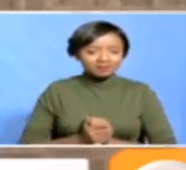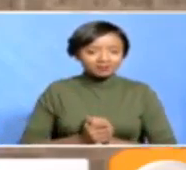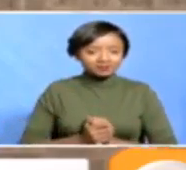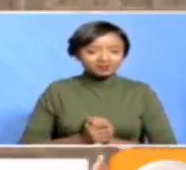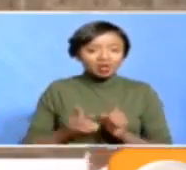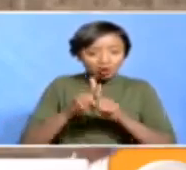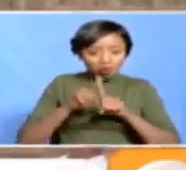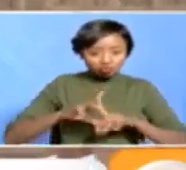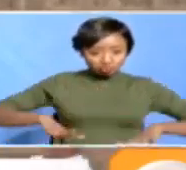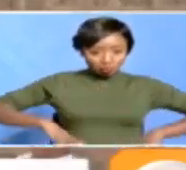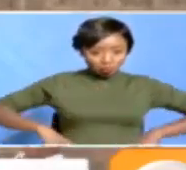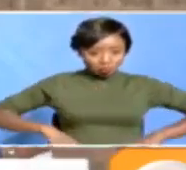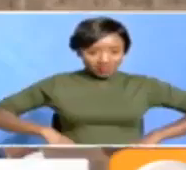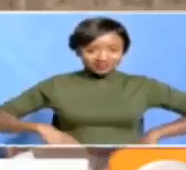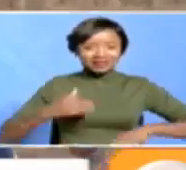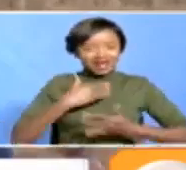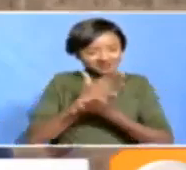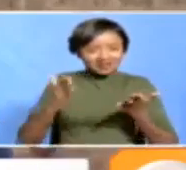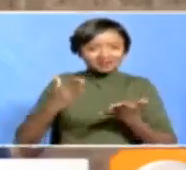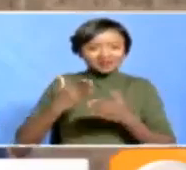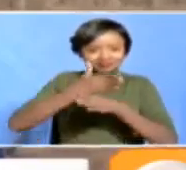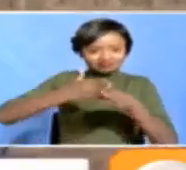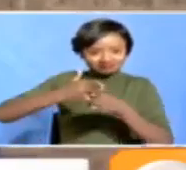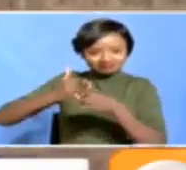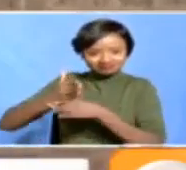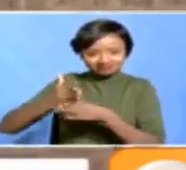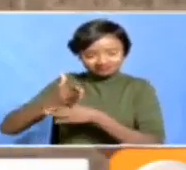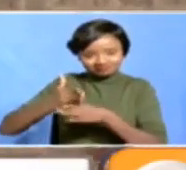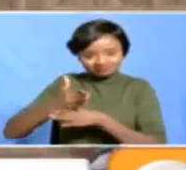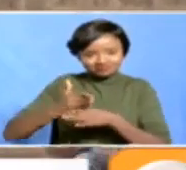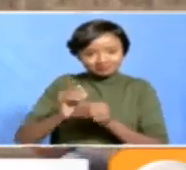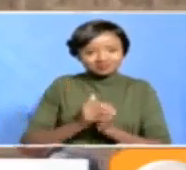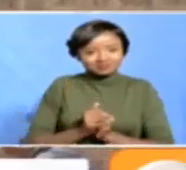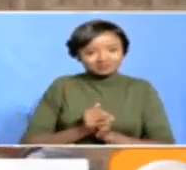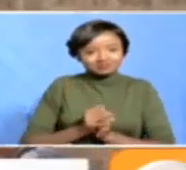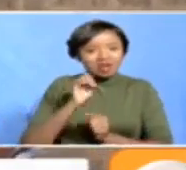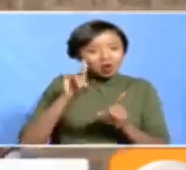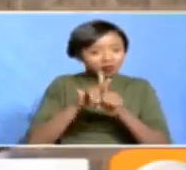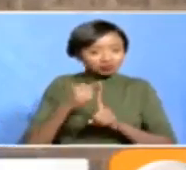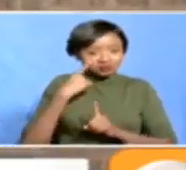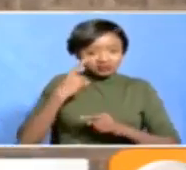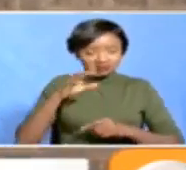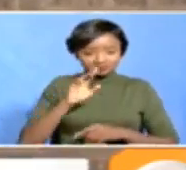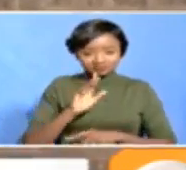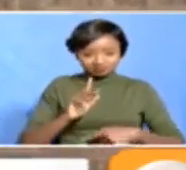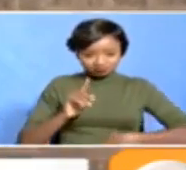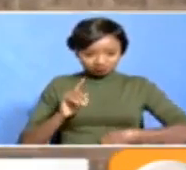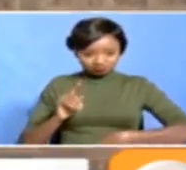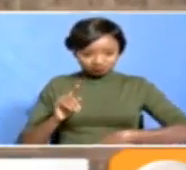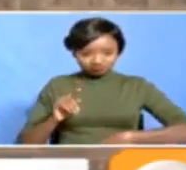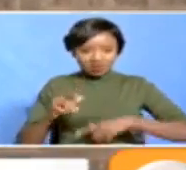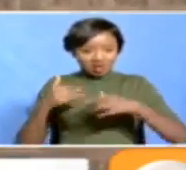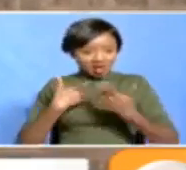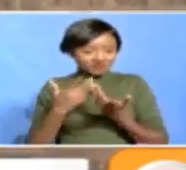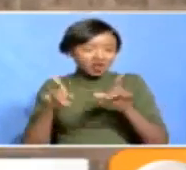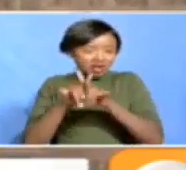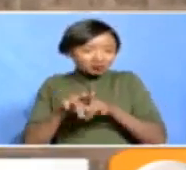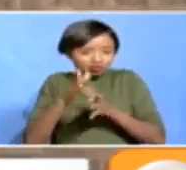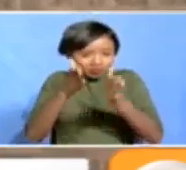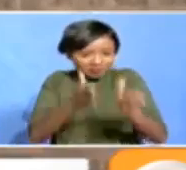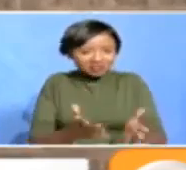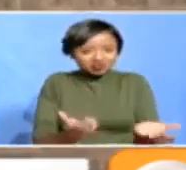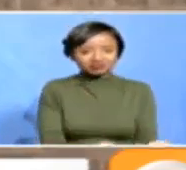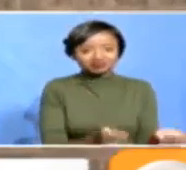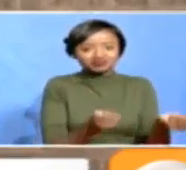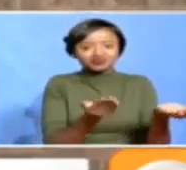hapa kwa kiuno, pia ilikuwa ni kama alikatwa kiuno. Ukielekea kwa kitovu. Alafu huyu jamaa ni kama alimbeba, akampeleka